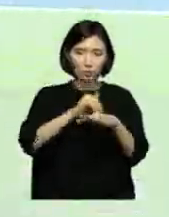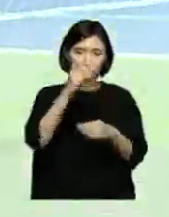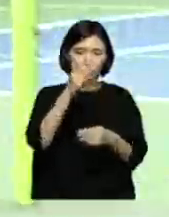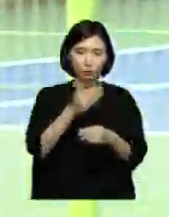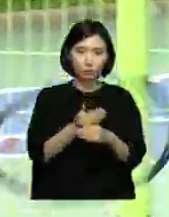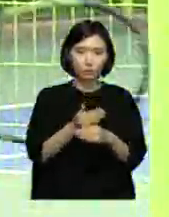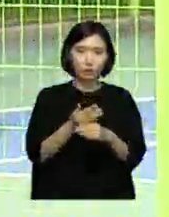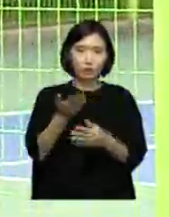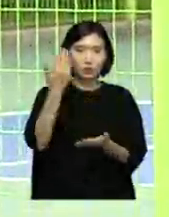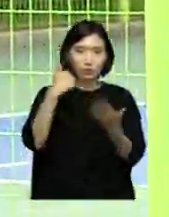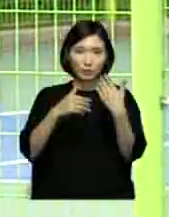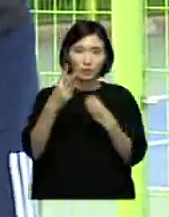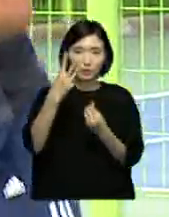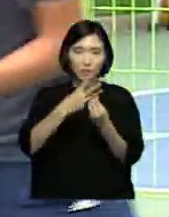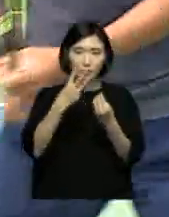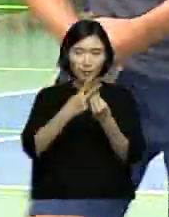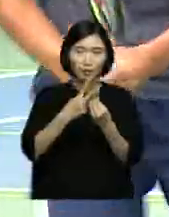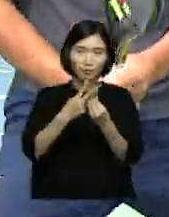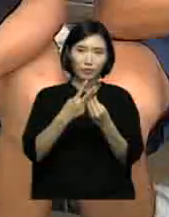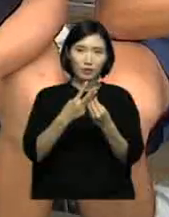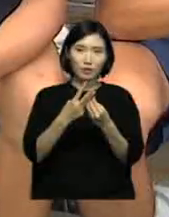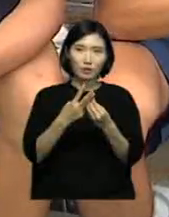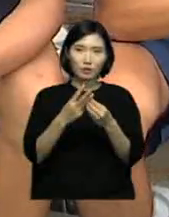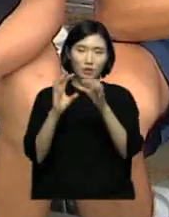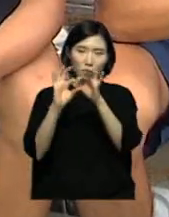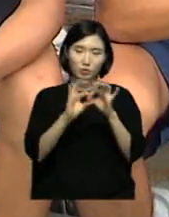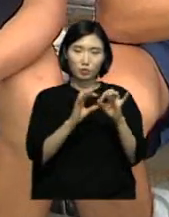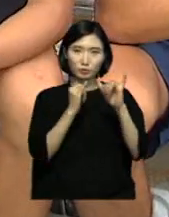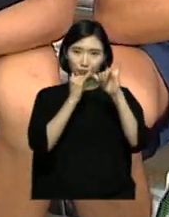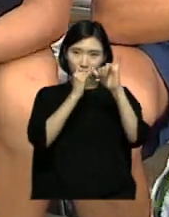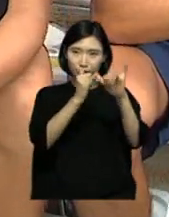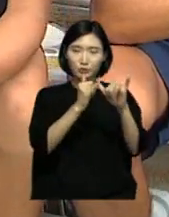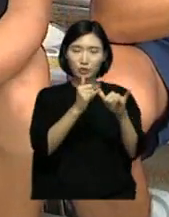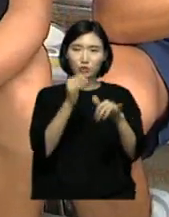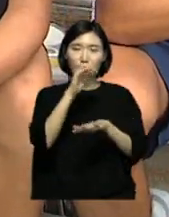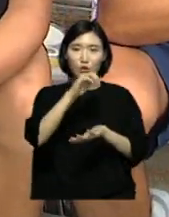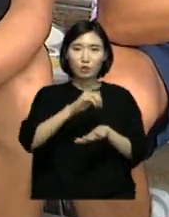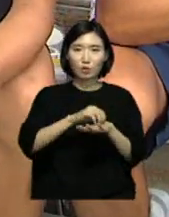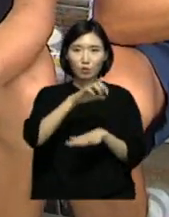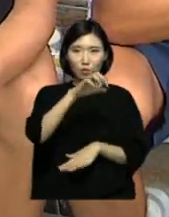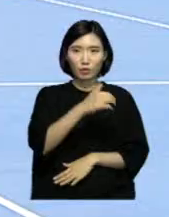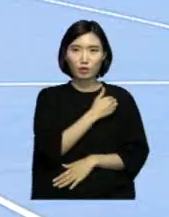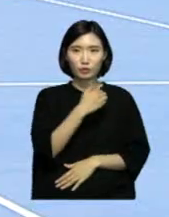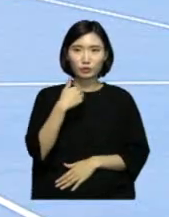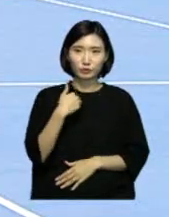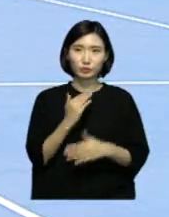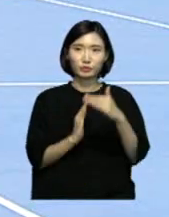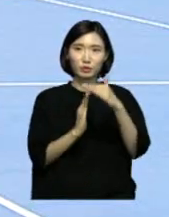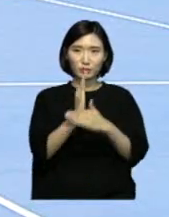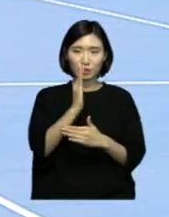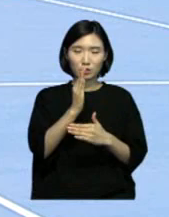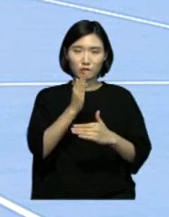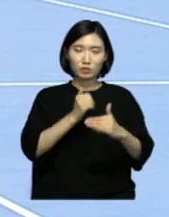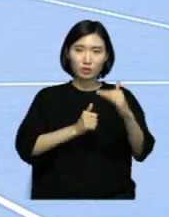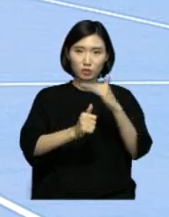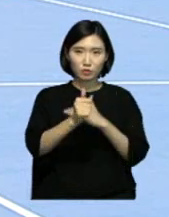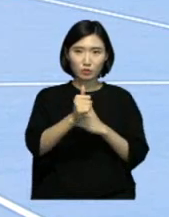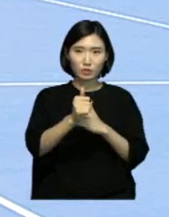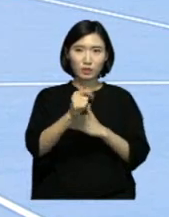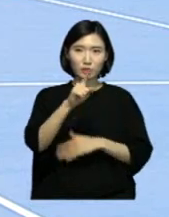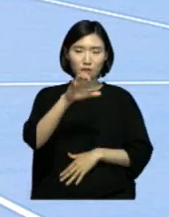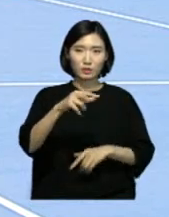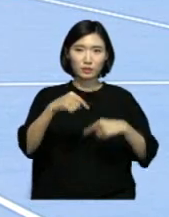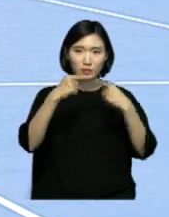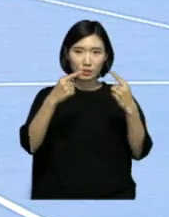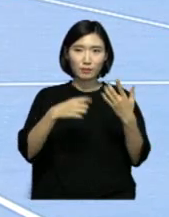지난 세 번의 체전에서 내리 우승한 팀답게 훈련장에는 여유가 넘칩니다. 일단은 뭐 선수들이 그때 가봐야